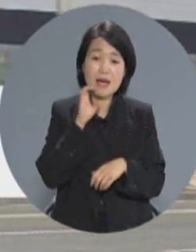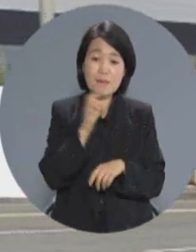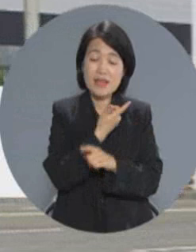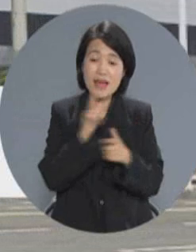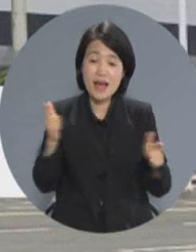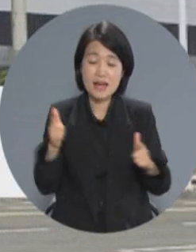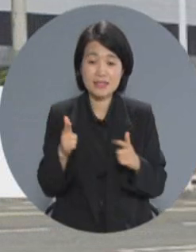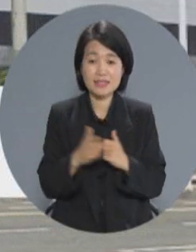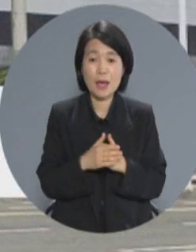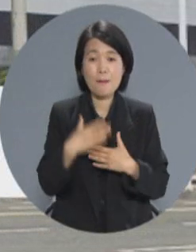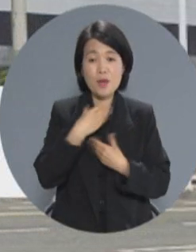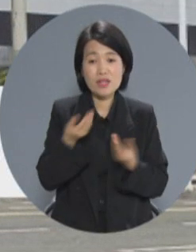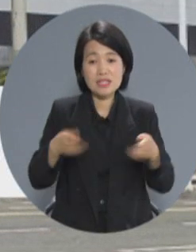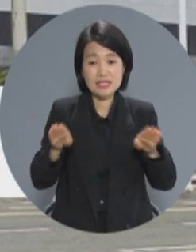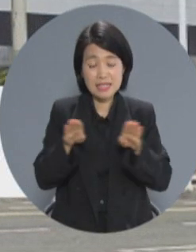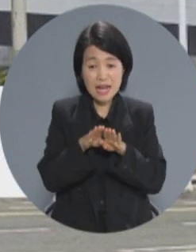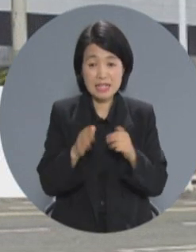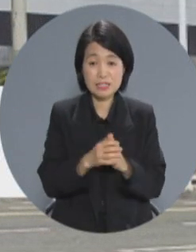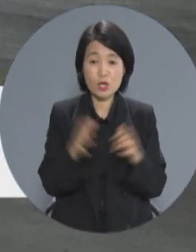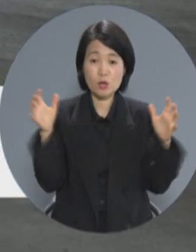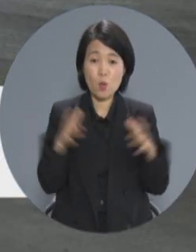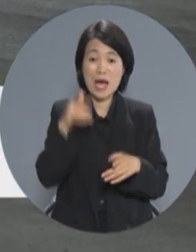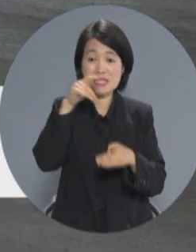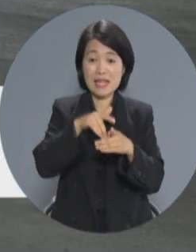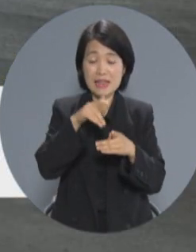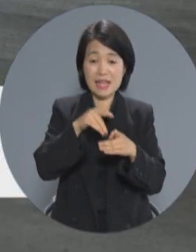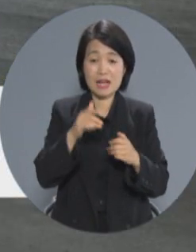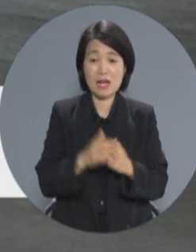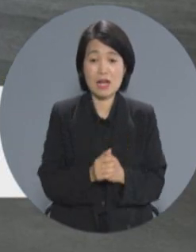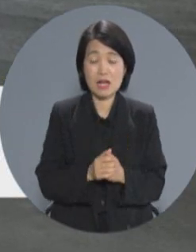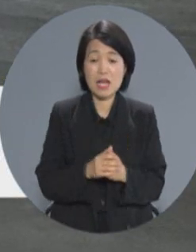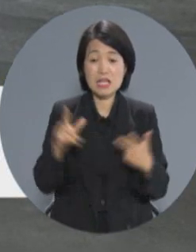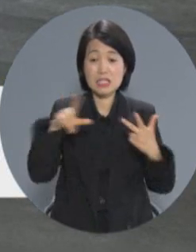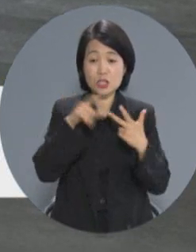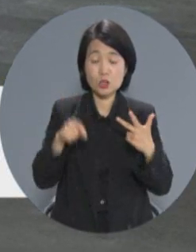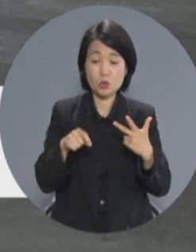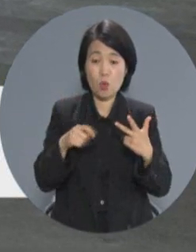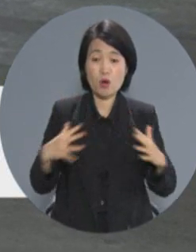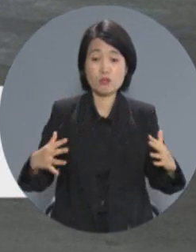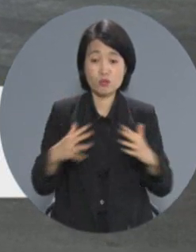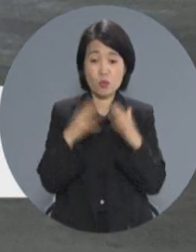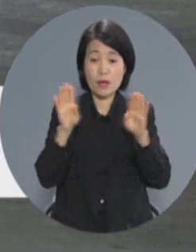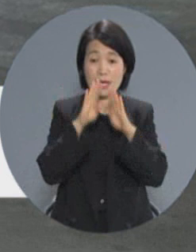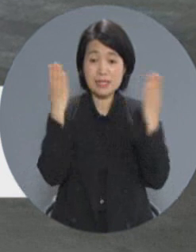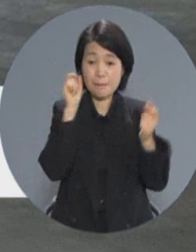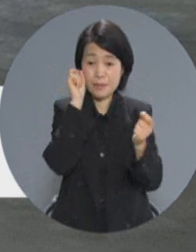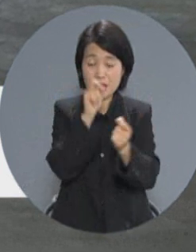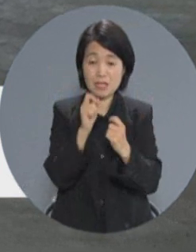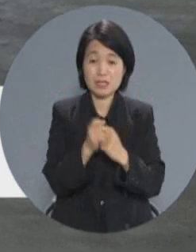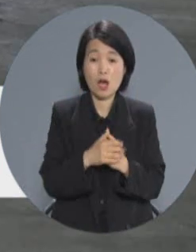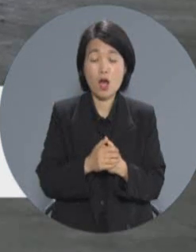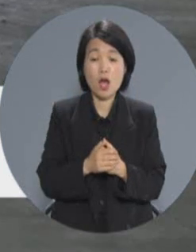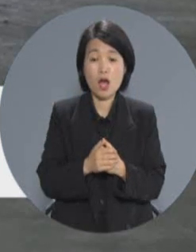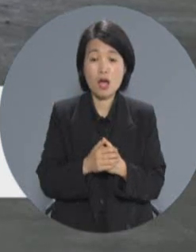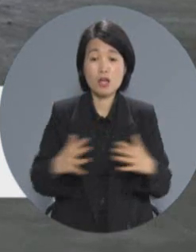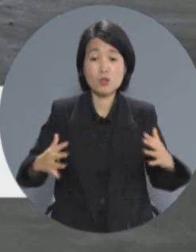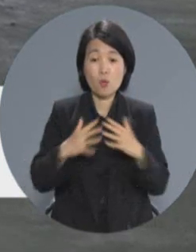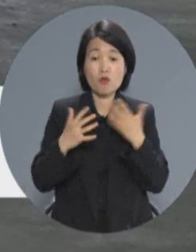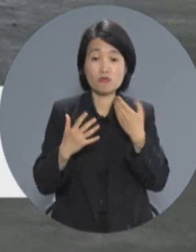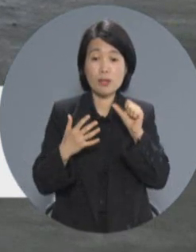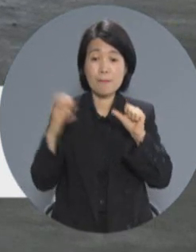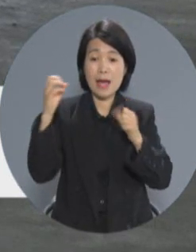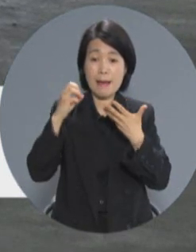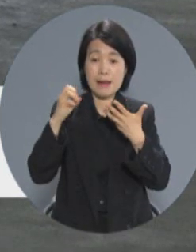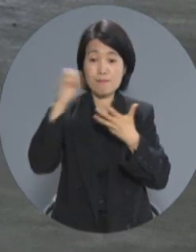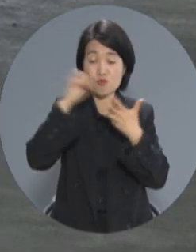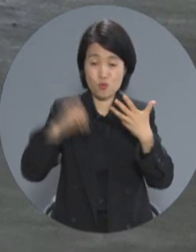유통과 편의시설을 갖추는 수산물 종합유통센터가 오는 7월 준공 개장을 앞두고 현재 98%의